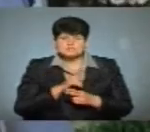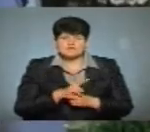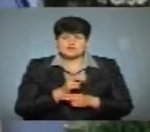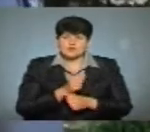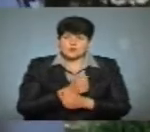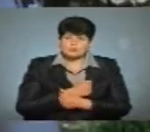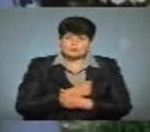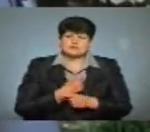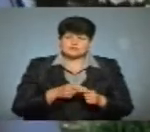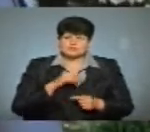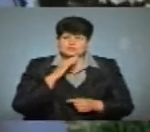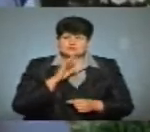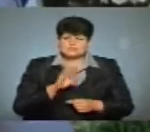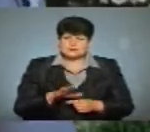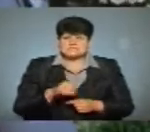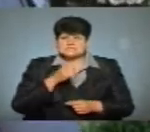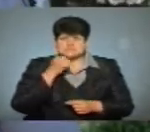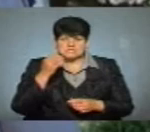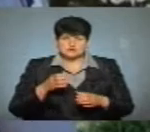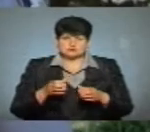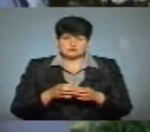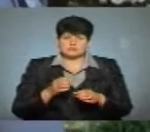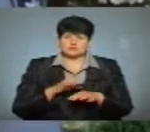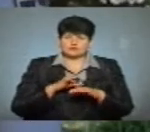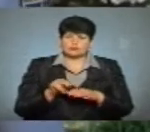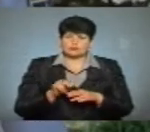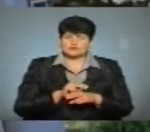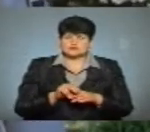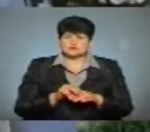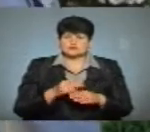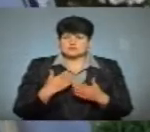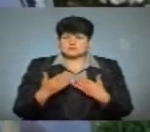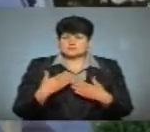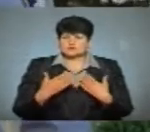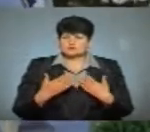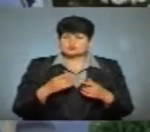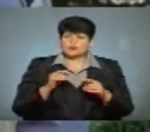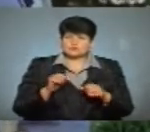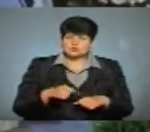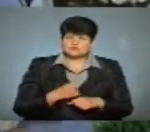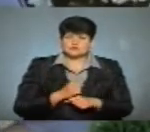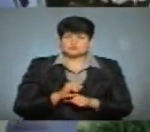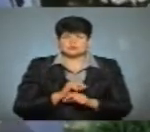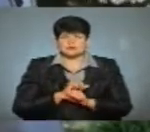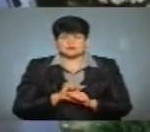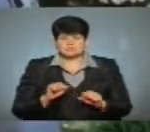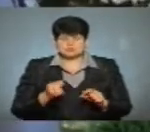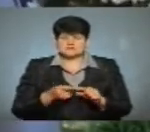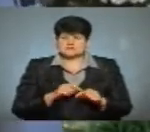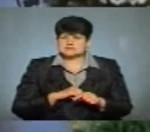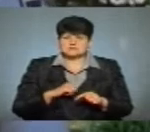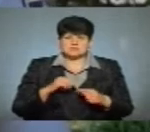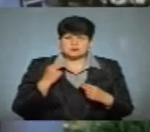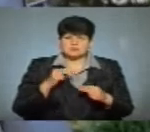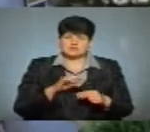їм це буде достатньо. Зі старшою категорією ми проводимо профілактичні бесіди, спілкуємося, що можна вчиняти, а що не можна. І це, напевно, найкраще, тому